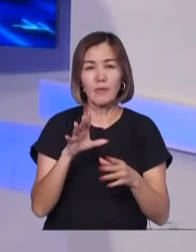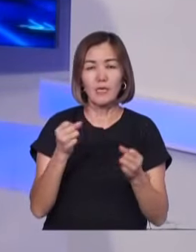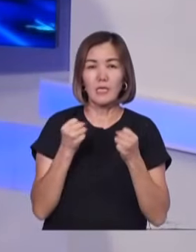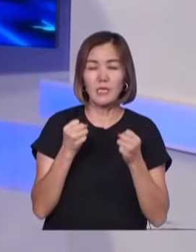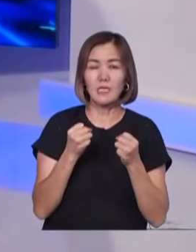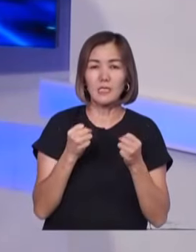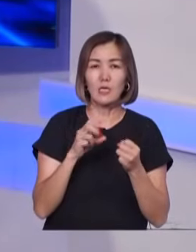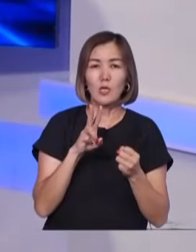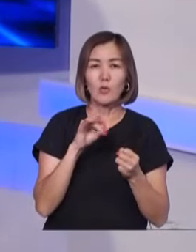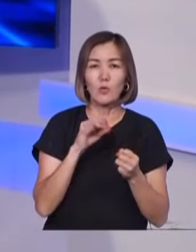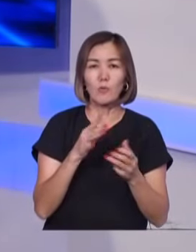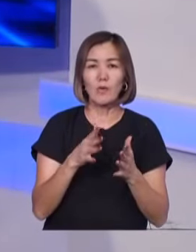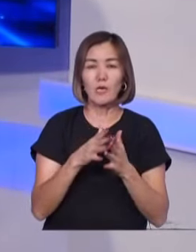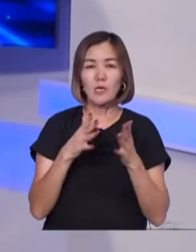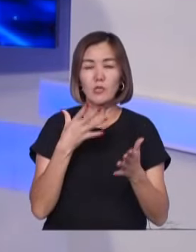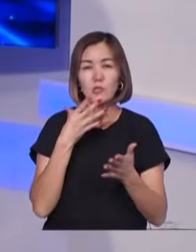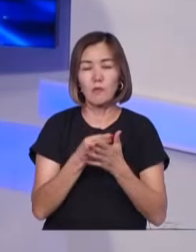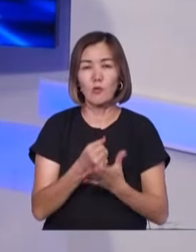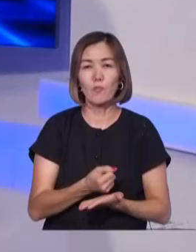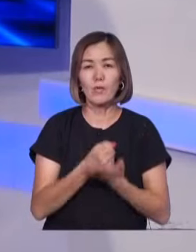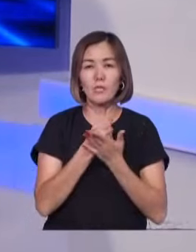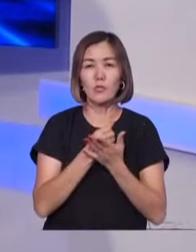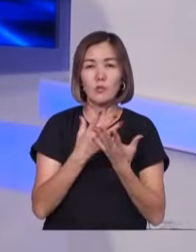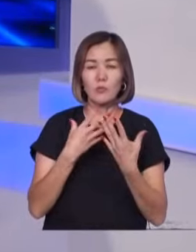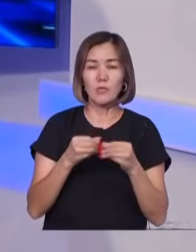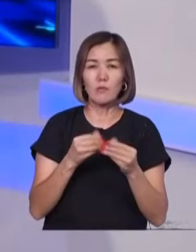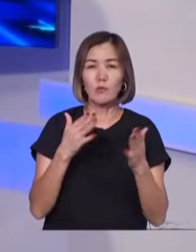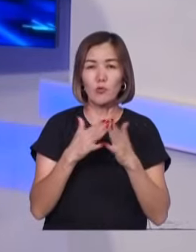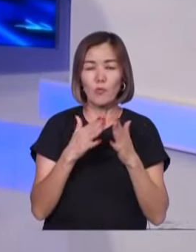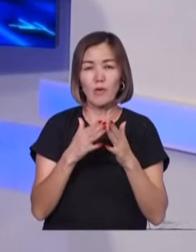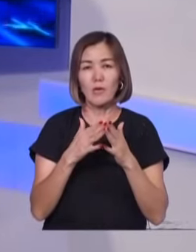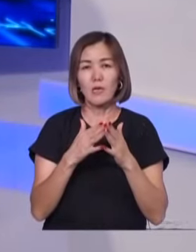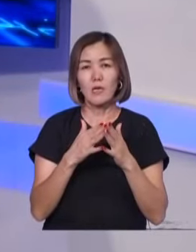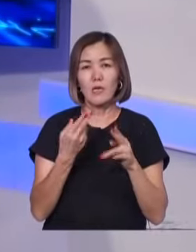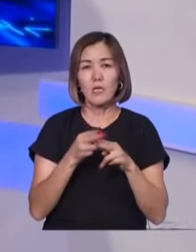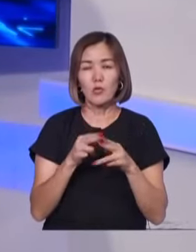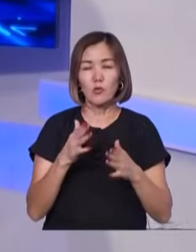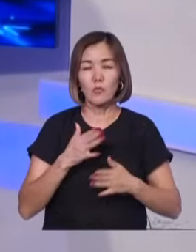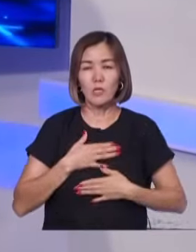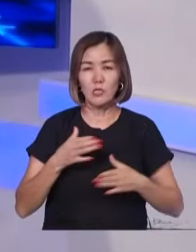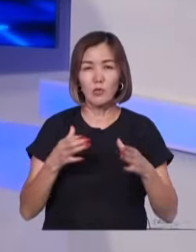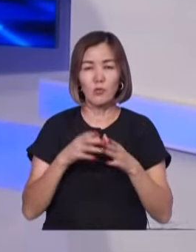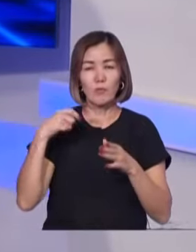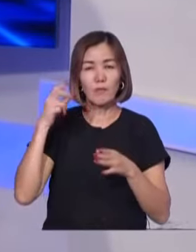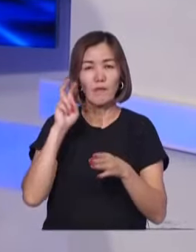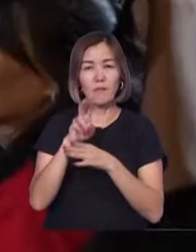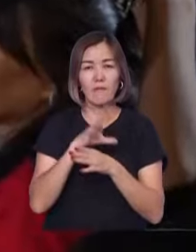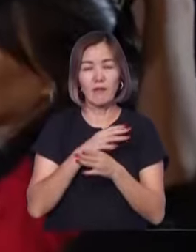дибаев выразил атлету свою поддержку собравшись у него дома в котором побывала и наша съёмочная